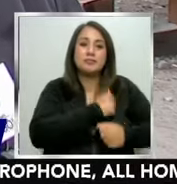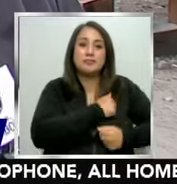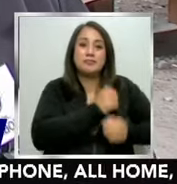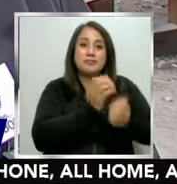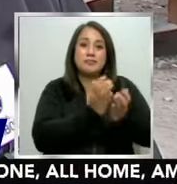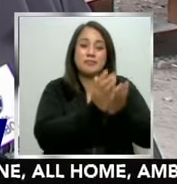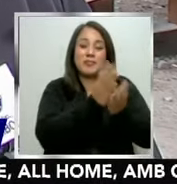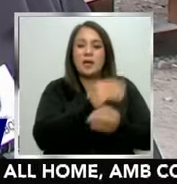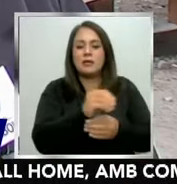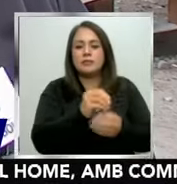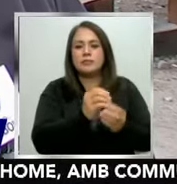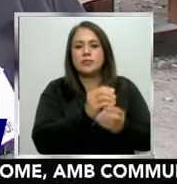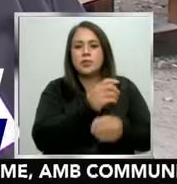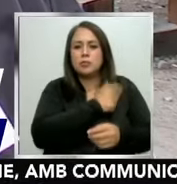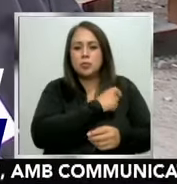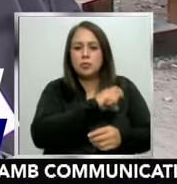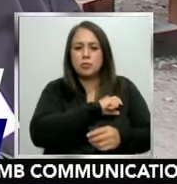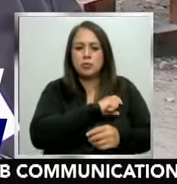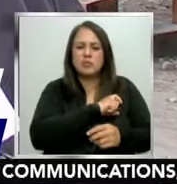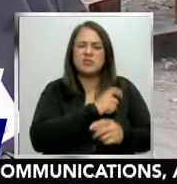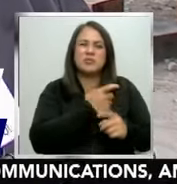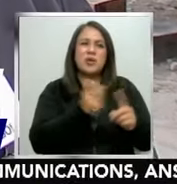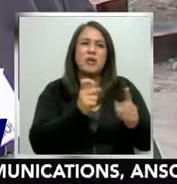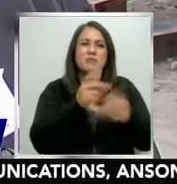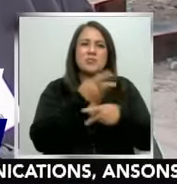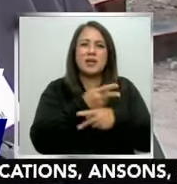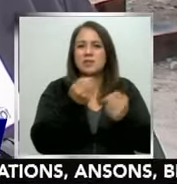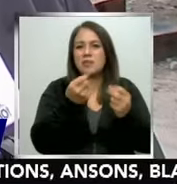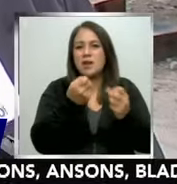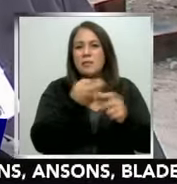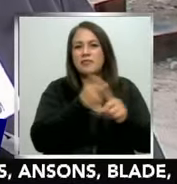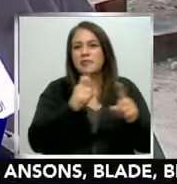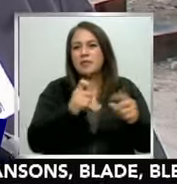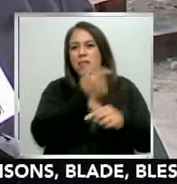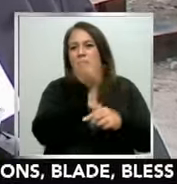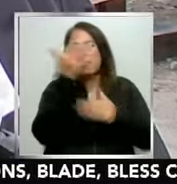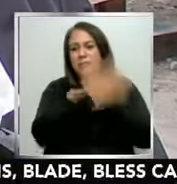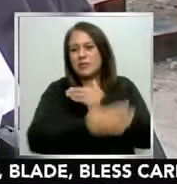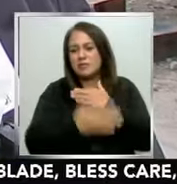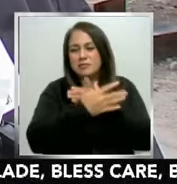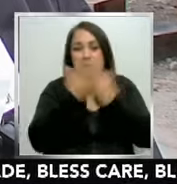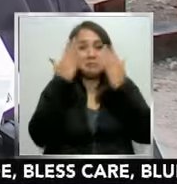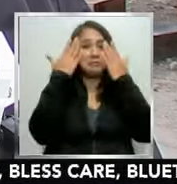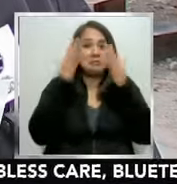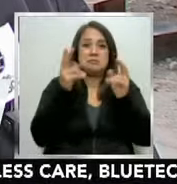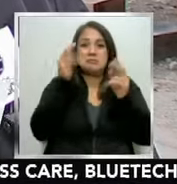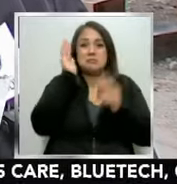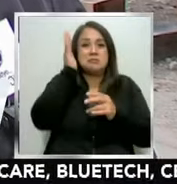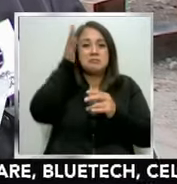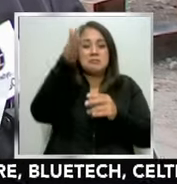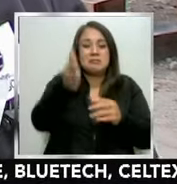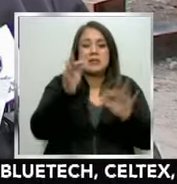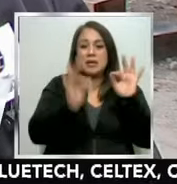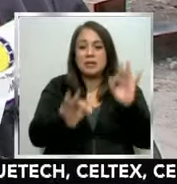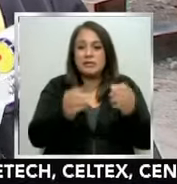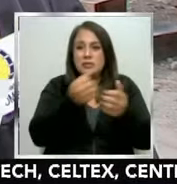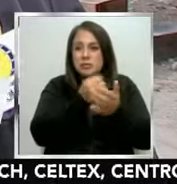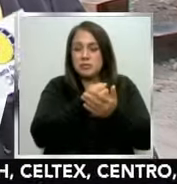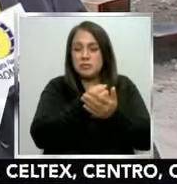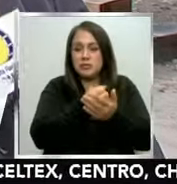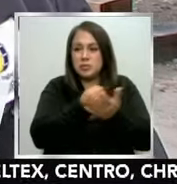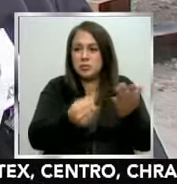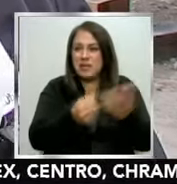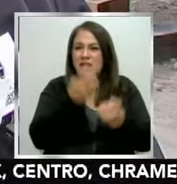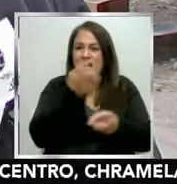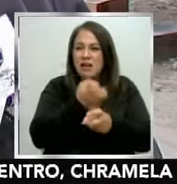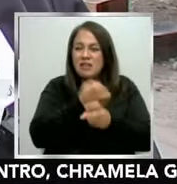product still has to come from abroad. And you never know what will happen in the future, whether supplies are difficult to get, whether it's difficult